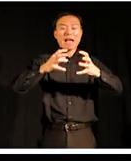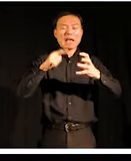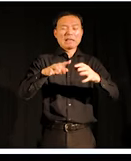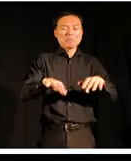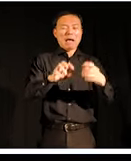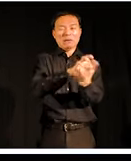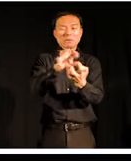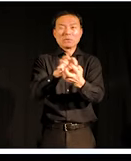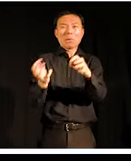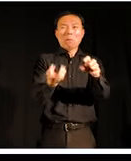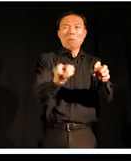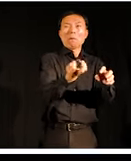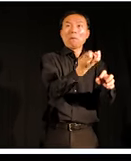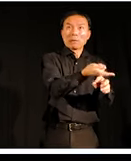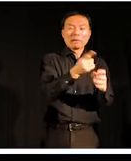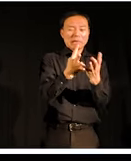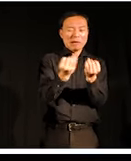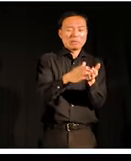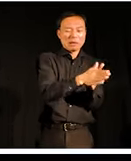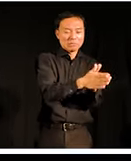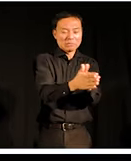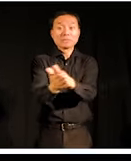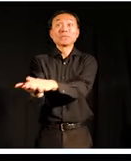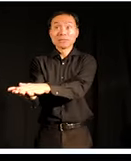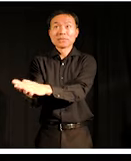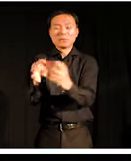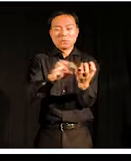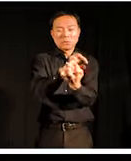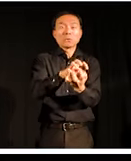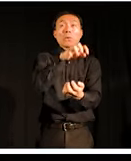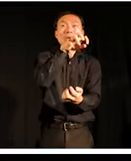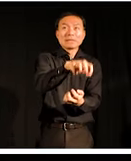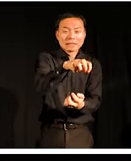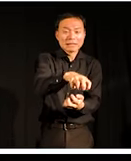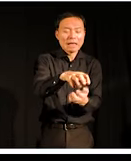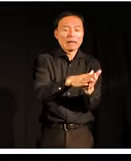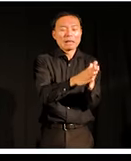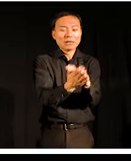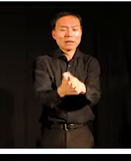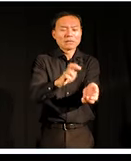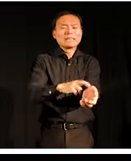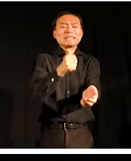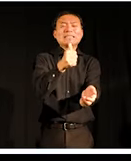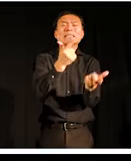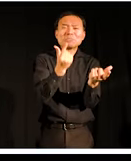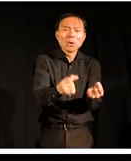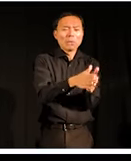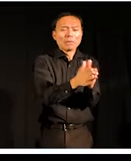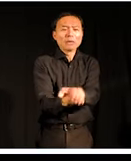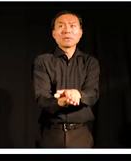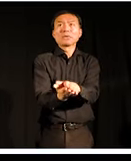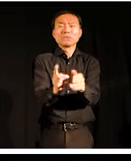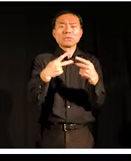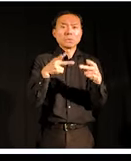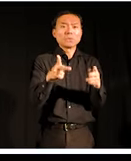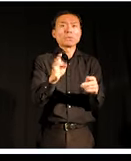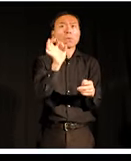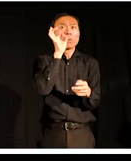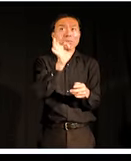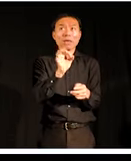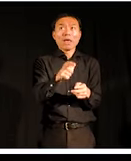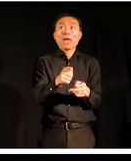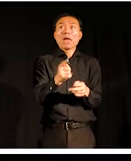多発し多くの方が亡くなっています紛争地域で亡くなるえ意志もいるというニュースをご覧になりえ香